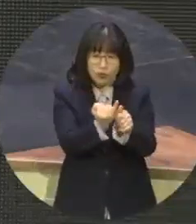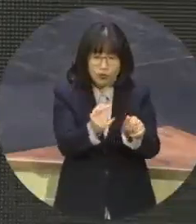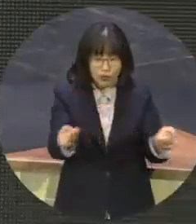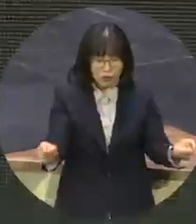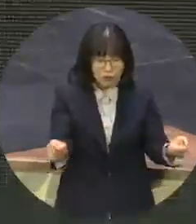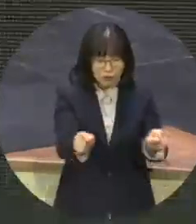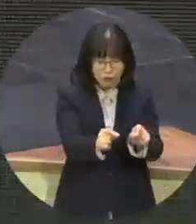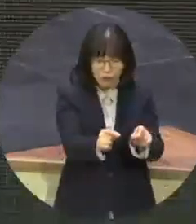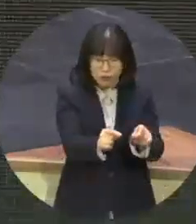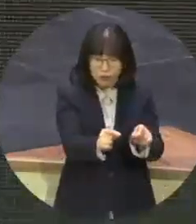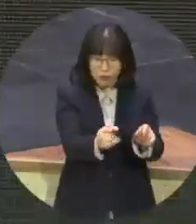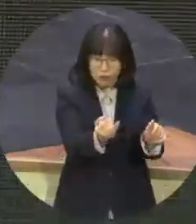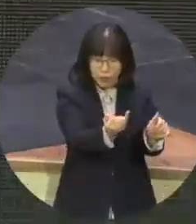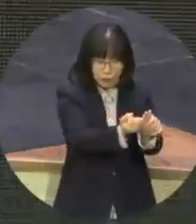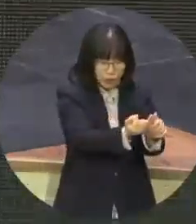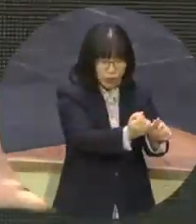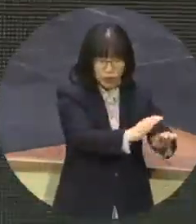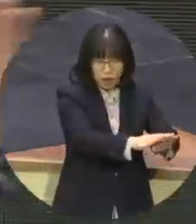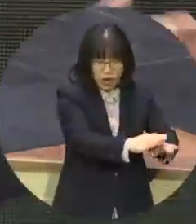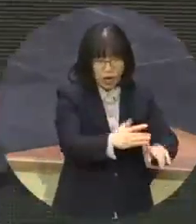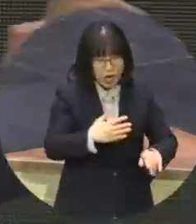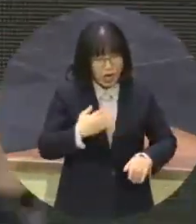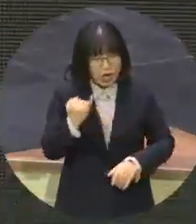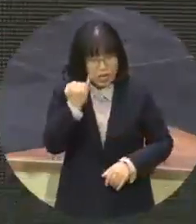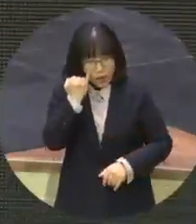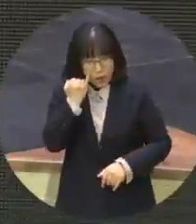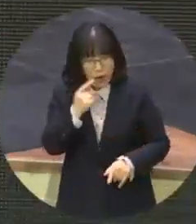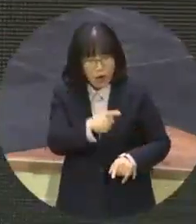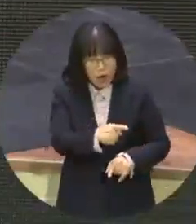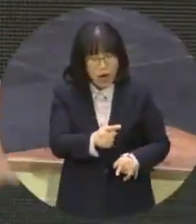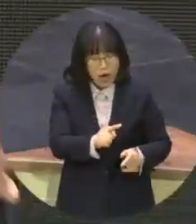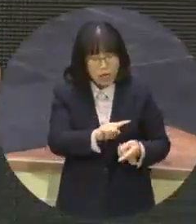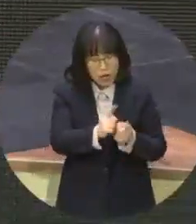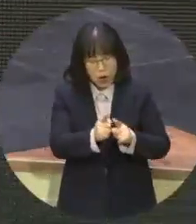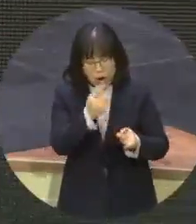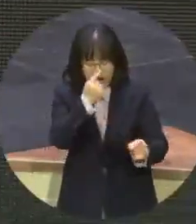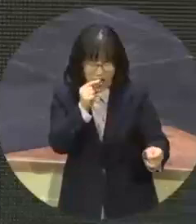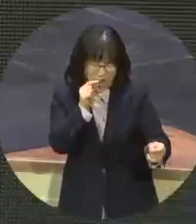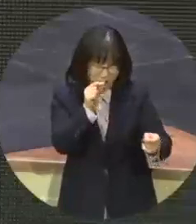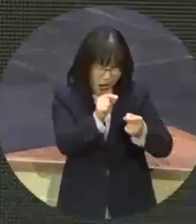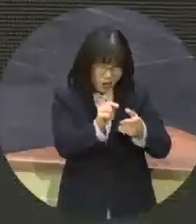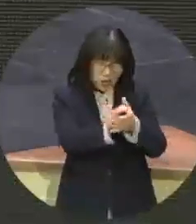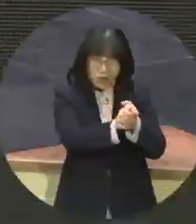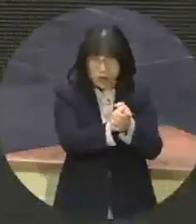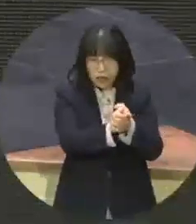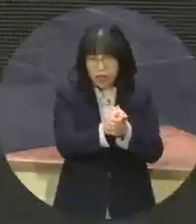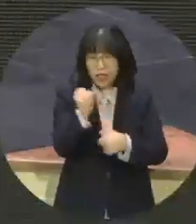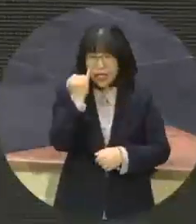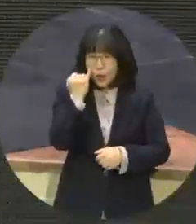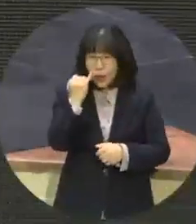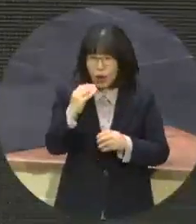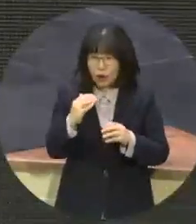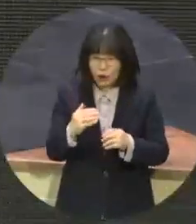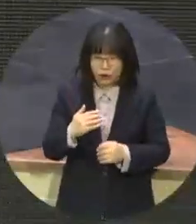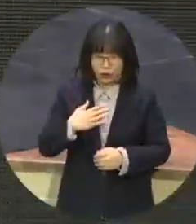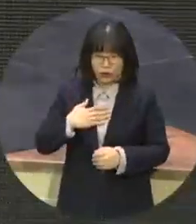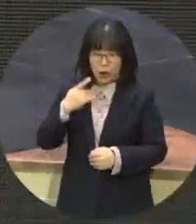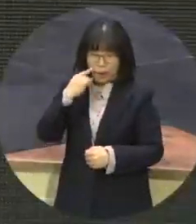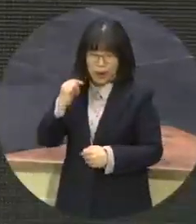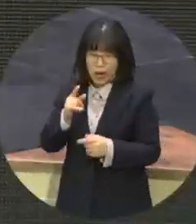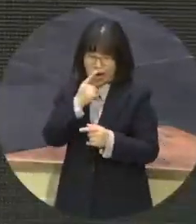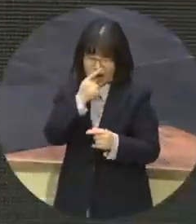둘이가요, 얼마나 친한지 몰라요. 최고 친해요. 친척, 땅 친척 없어요. 친사촌이고, 딱 이모 친척, 그 양쪽 다. 그렇게